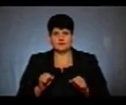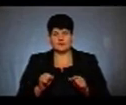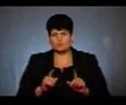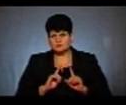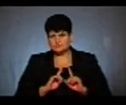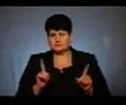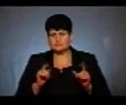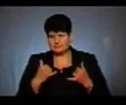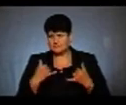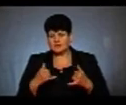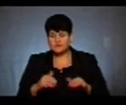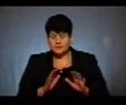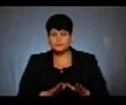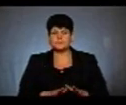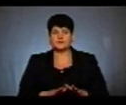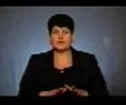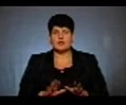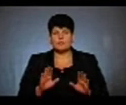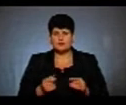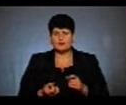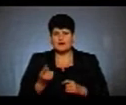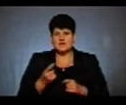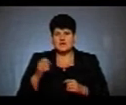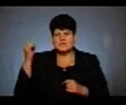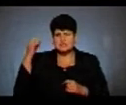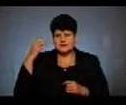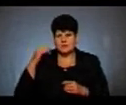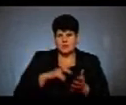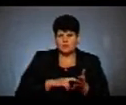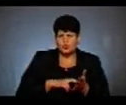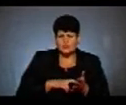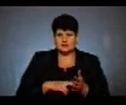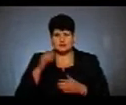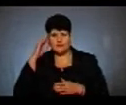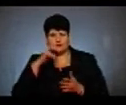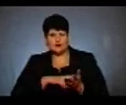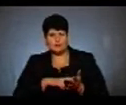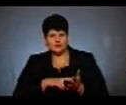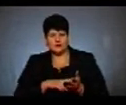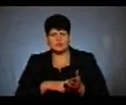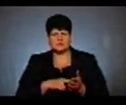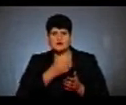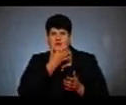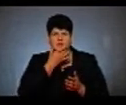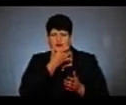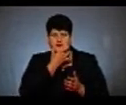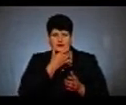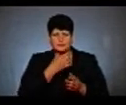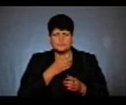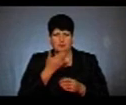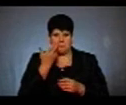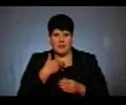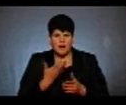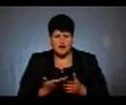наприклад. Потім далі появляється світобоязнь, водобоязнь, агресивність, параліч нижньої щелепи. Як правило,